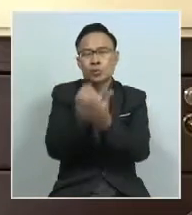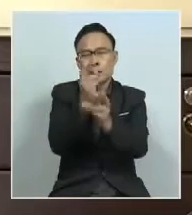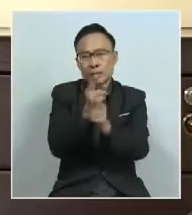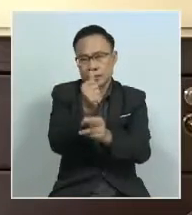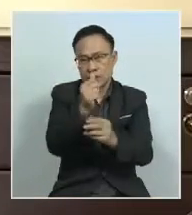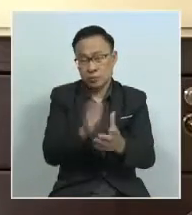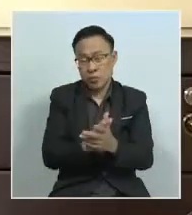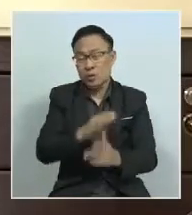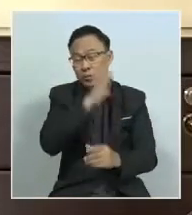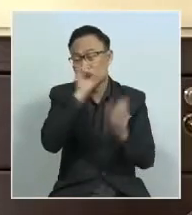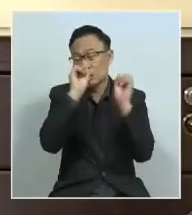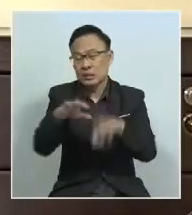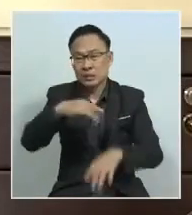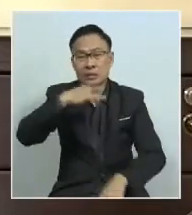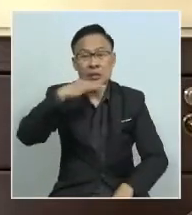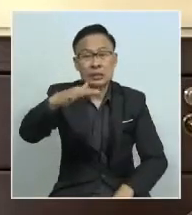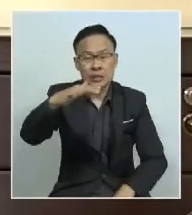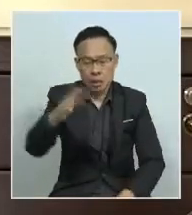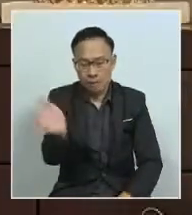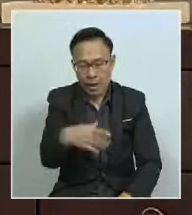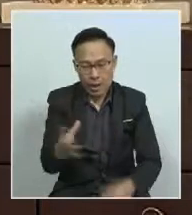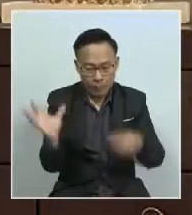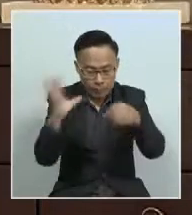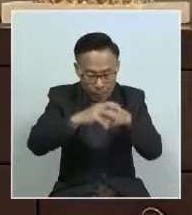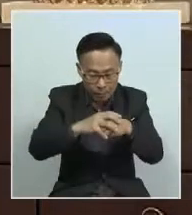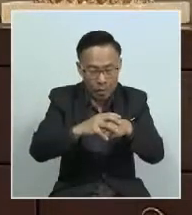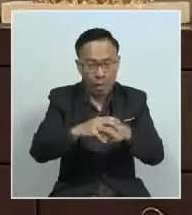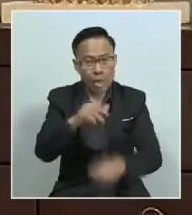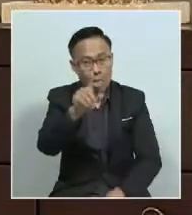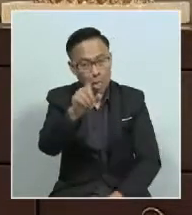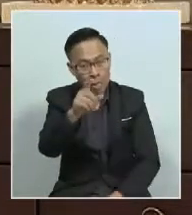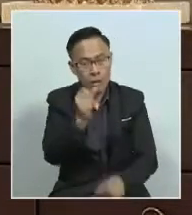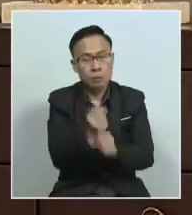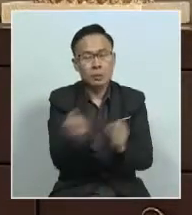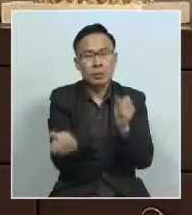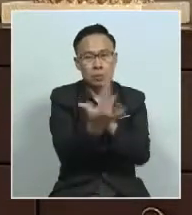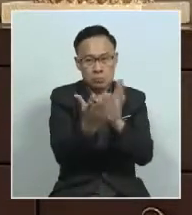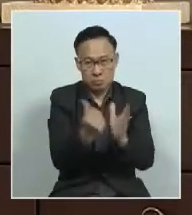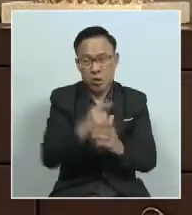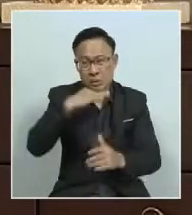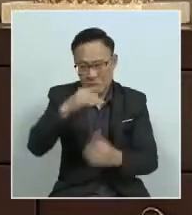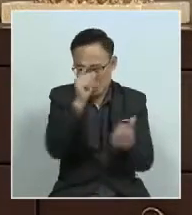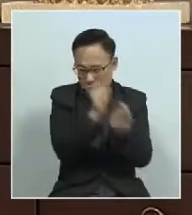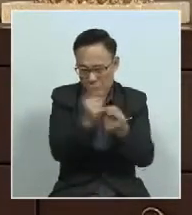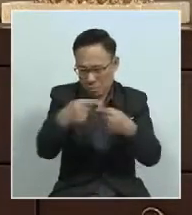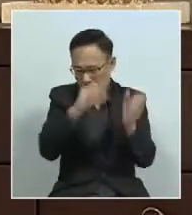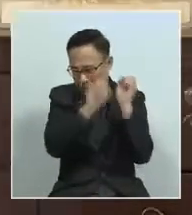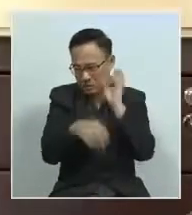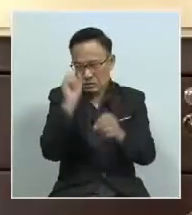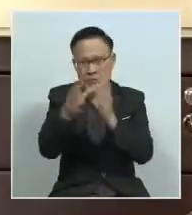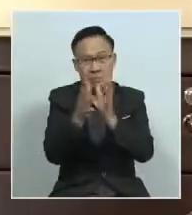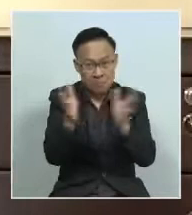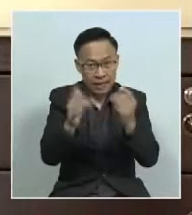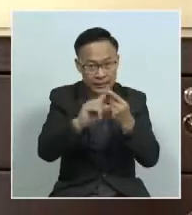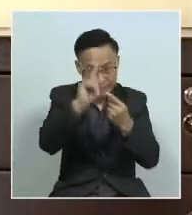ไปในทะเลปลาก็กิน ใช่นี่ไม่ใช่ขยะแค่บนบกนี่คือขยะในทะเลด้วยซึ่งเราเห็นขยะพลาสติกเยอะมาก ใช่ครับ ค่ะ มาตรการภาษี